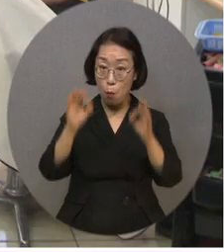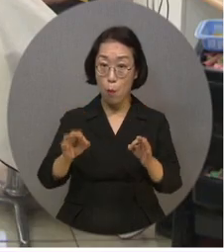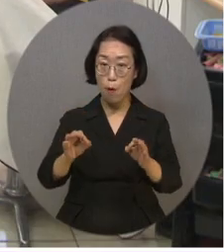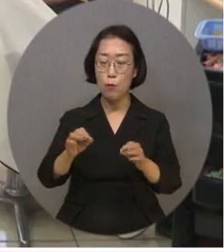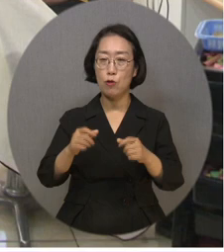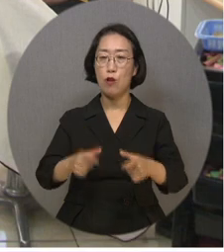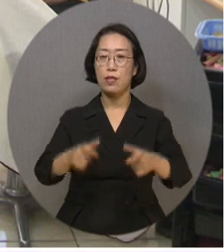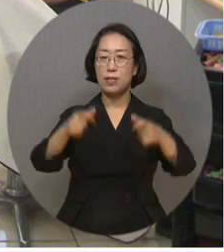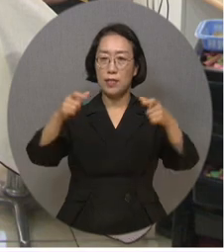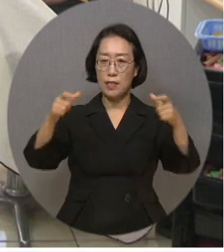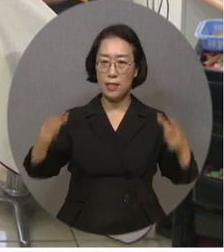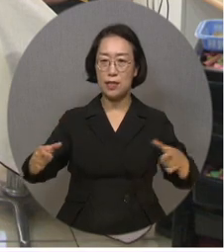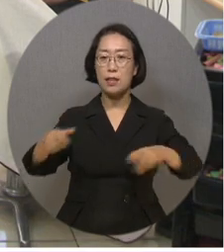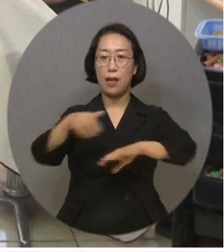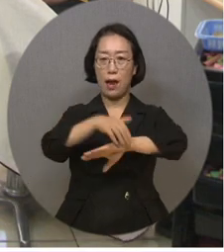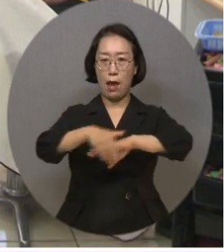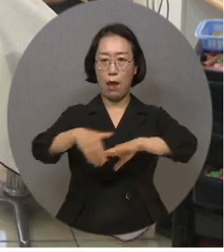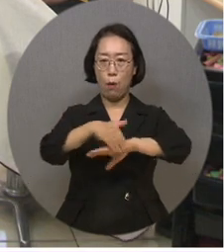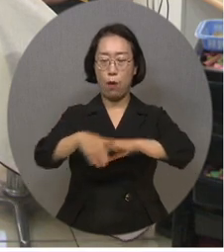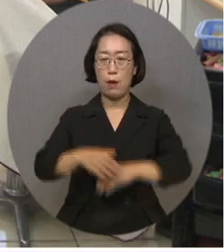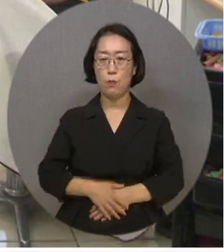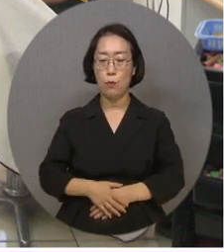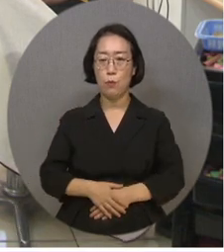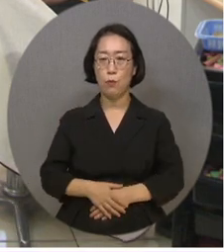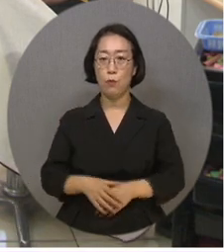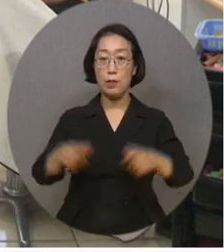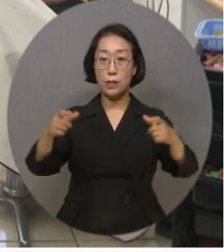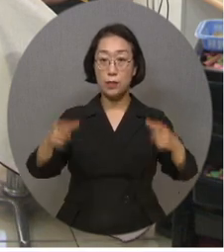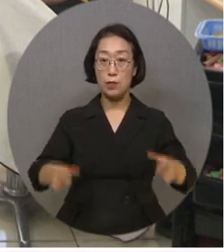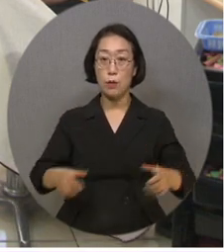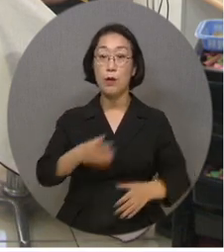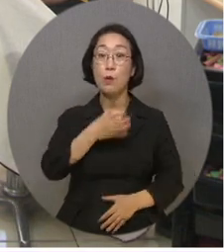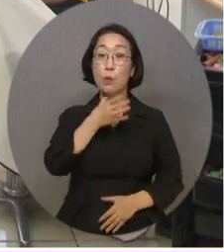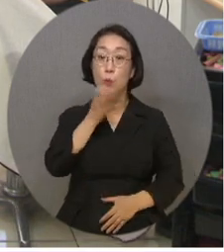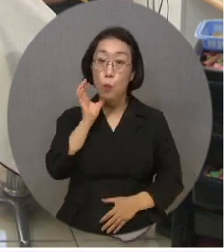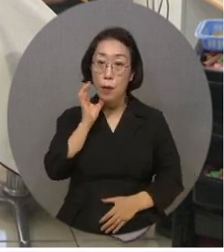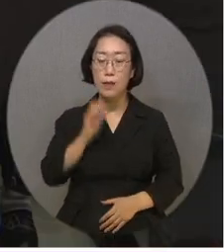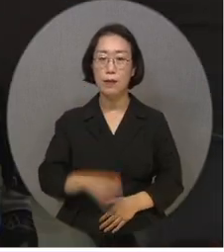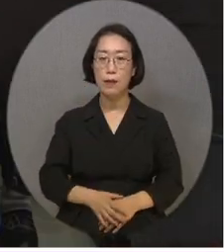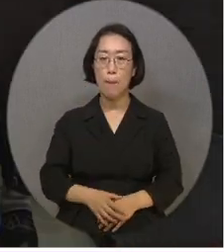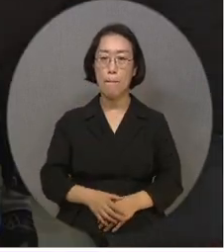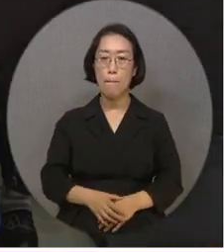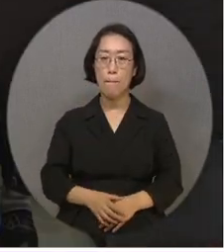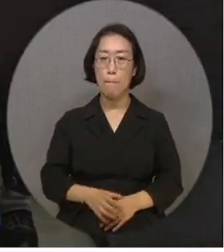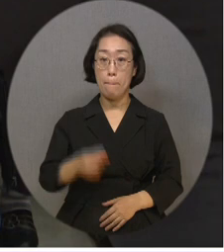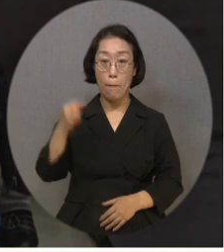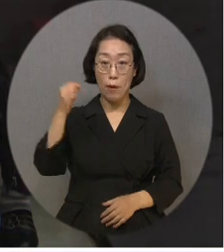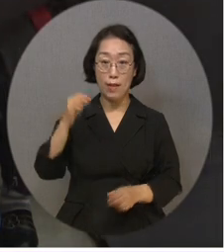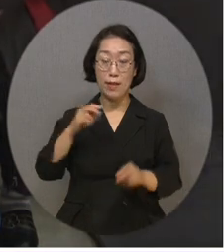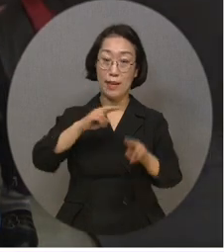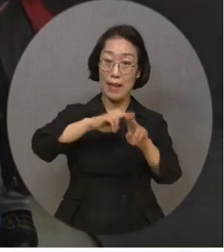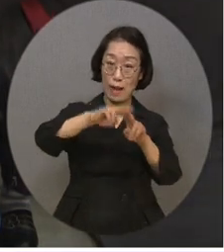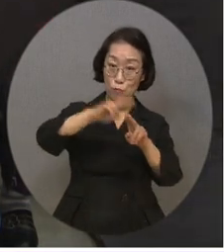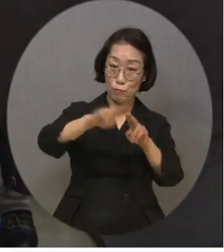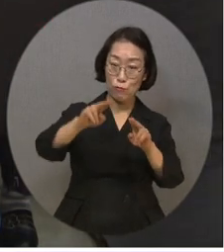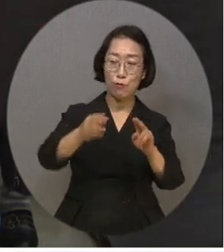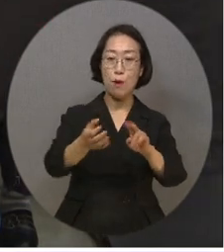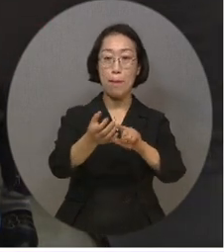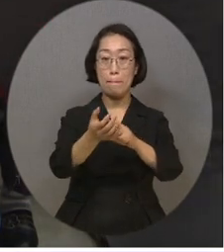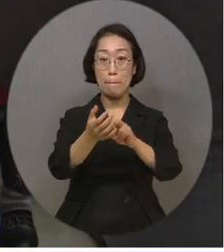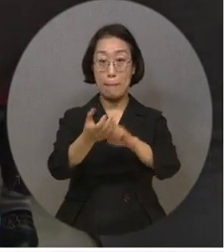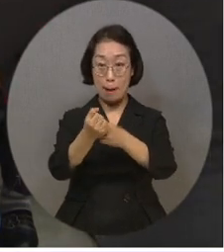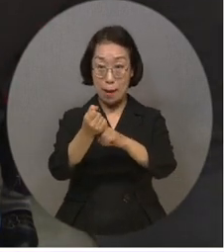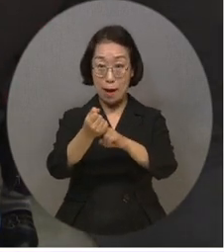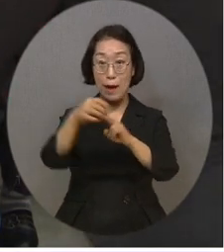있습니다. 그리고 이제 또 저희 지역에는 이제 경로 2미용비라고 해서 이제 이발소